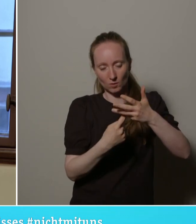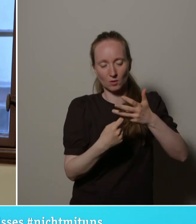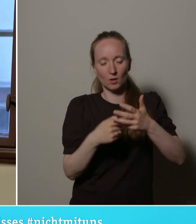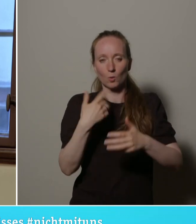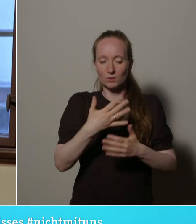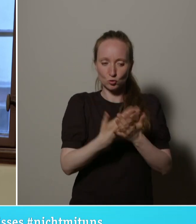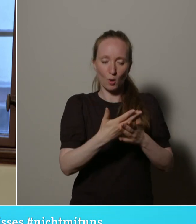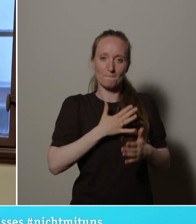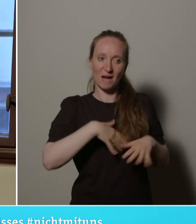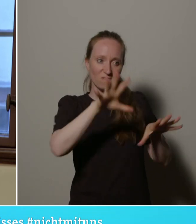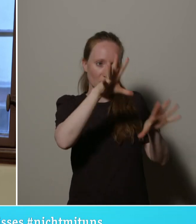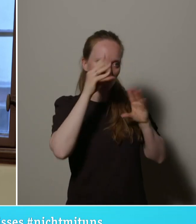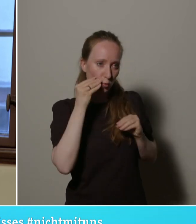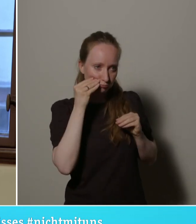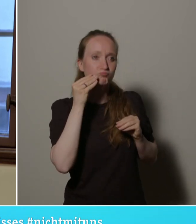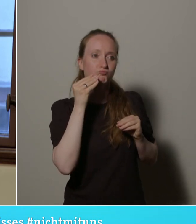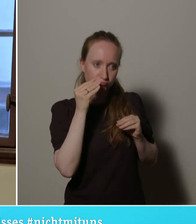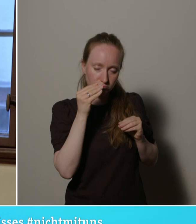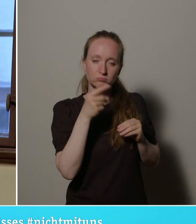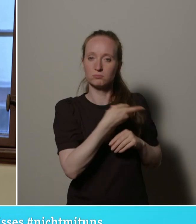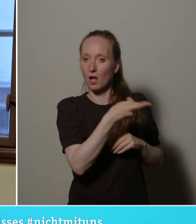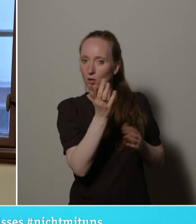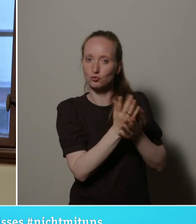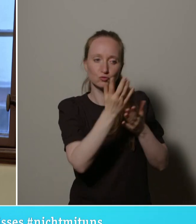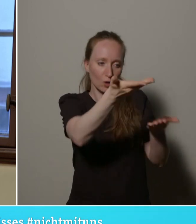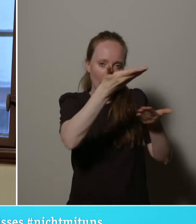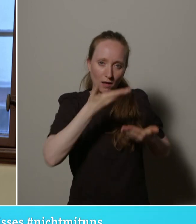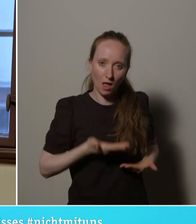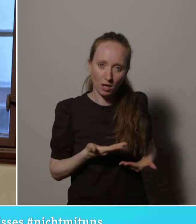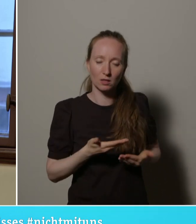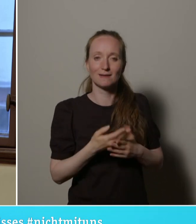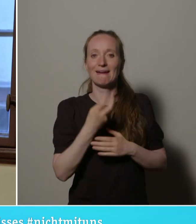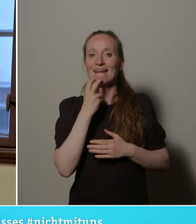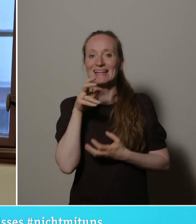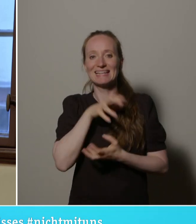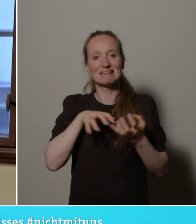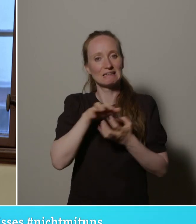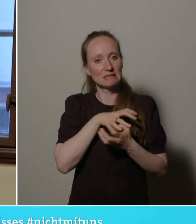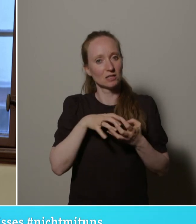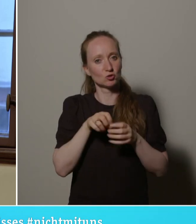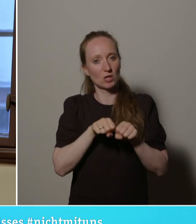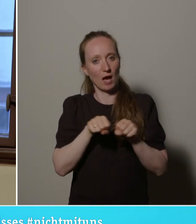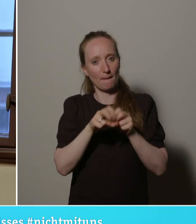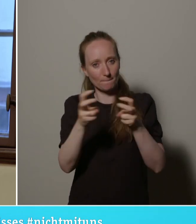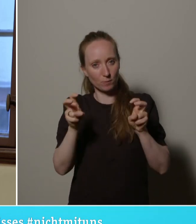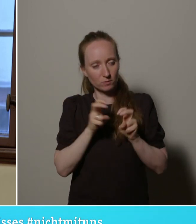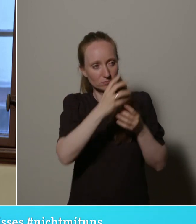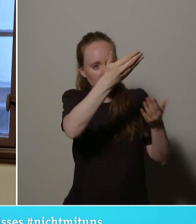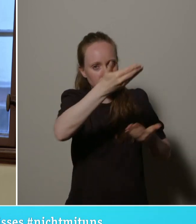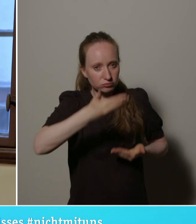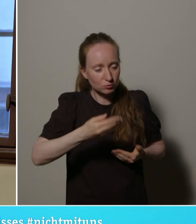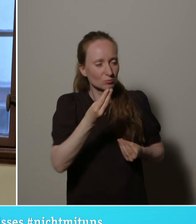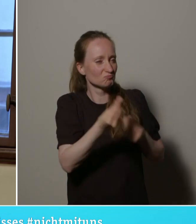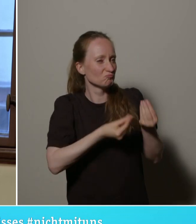sehr wohl war. Wir haben Sie ja eingeladen in unseren Energiekrisenstab, dass Sie eine sehr, sehr hohe Sensibilität für das Thema